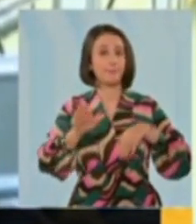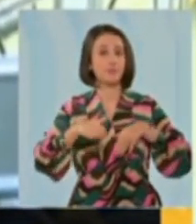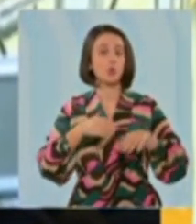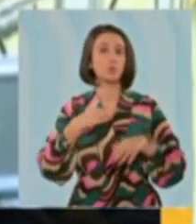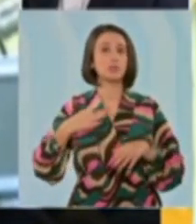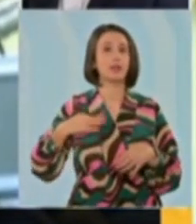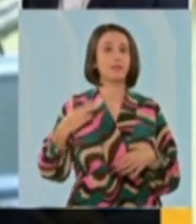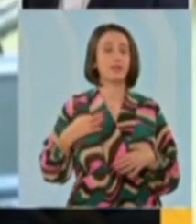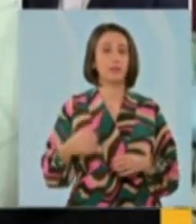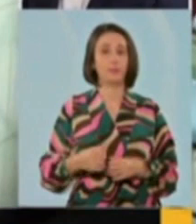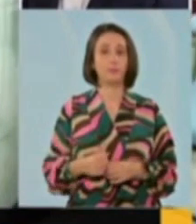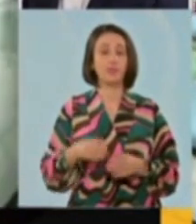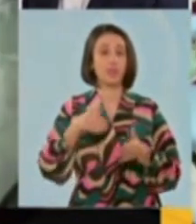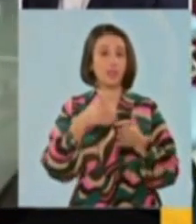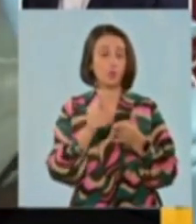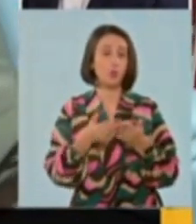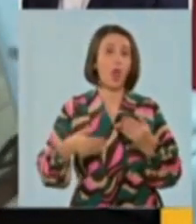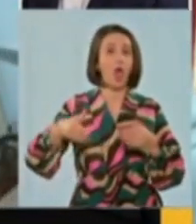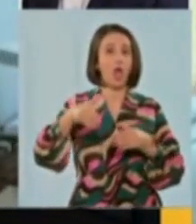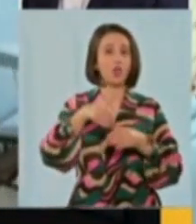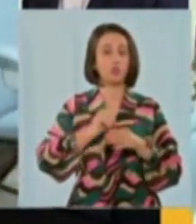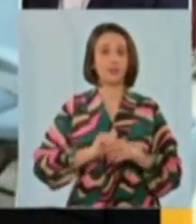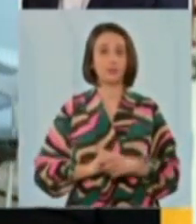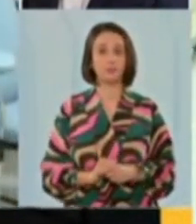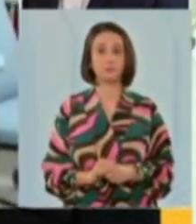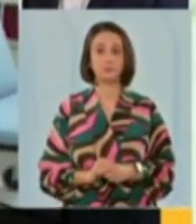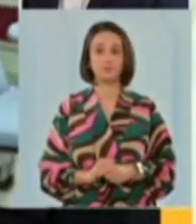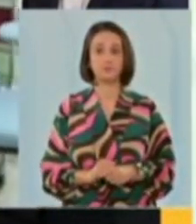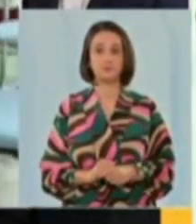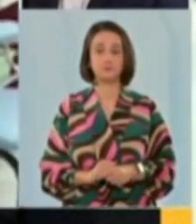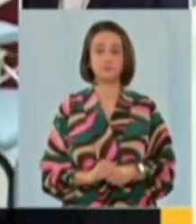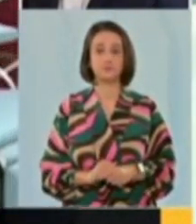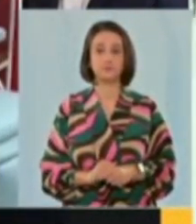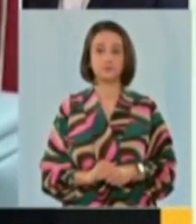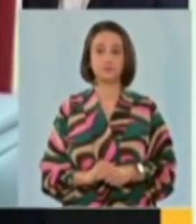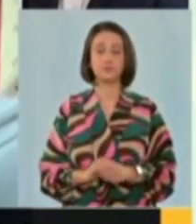Ministerul Sănătății. Cheltuieli de personal. Avem